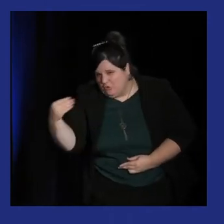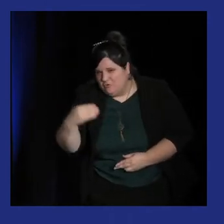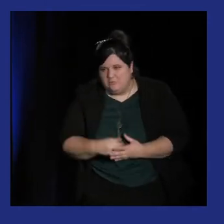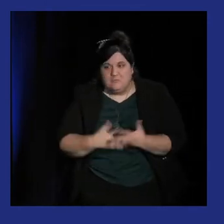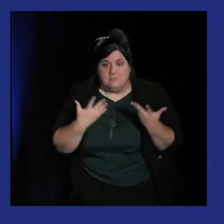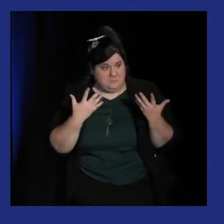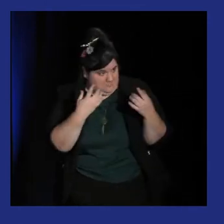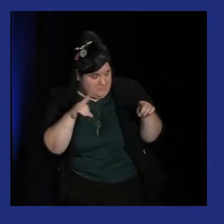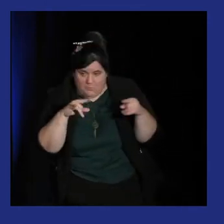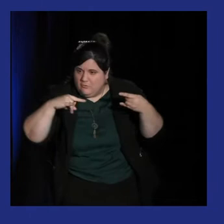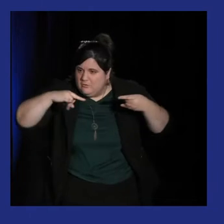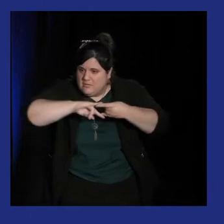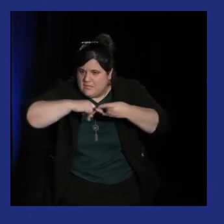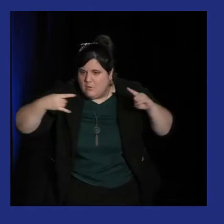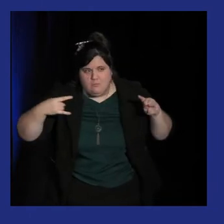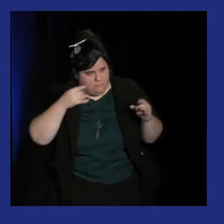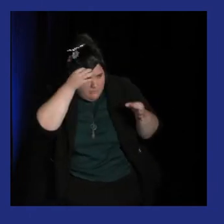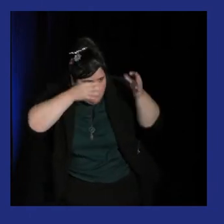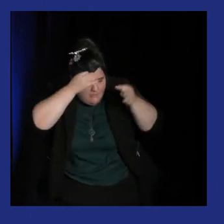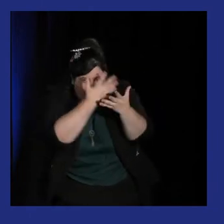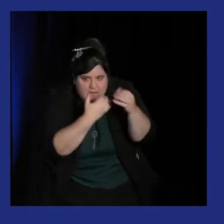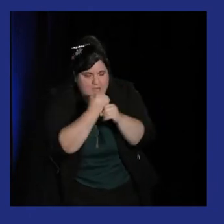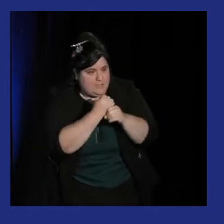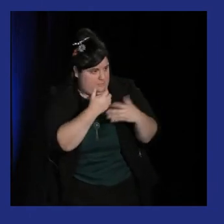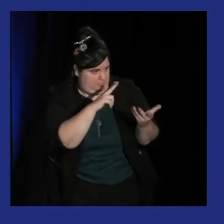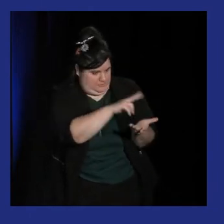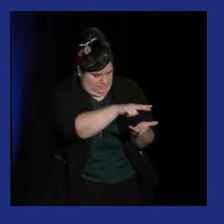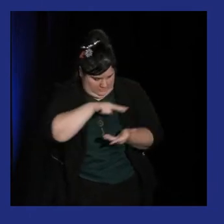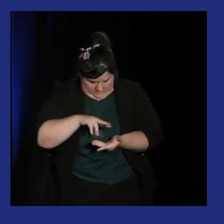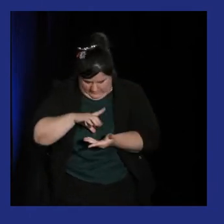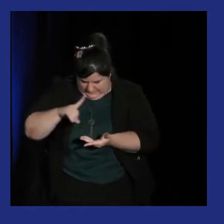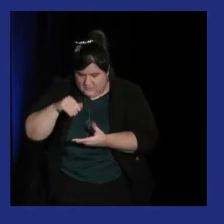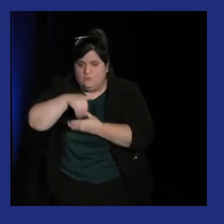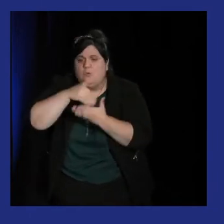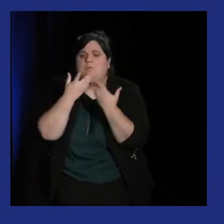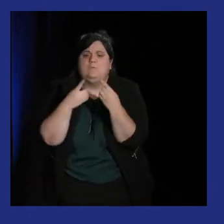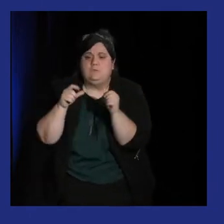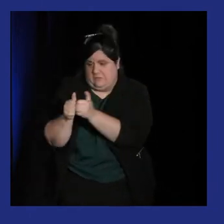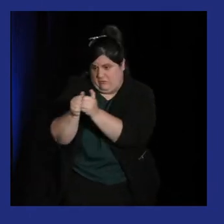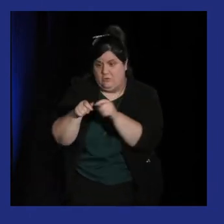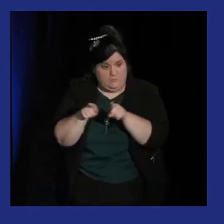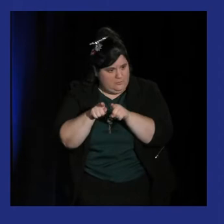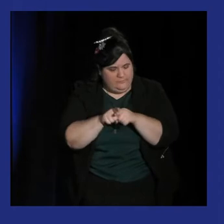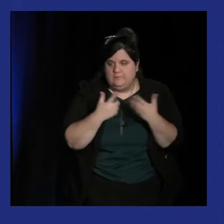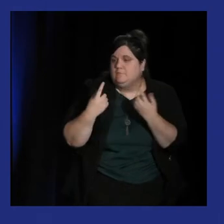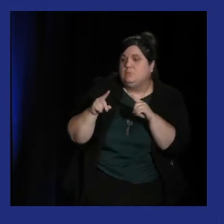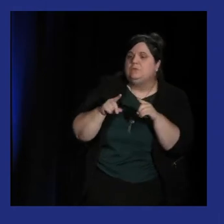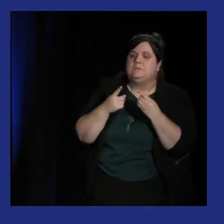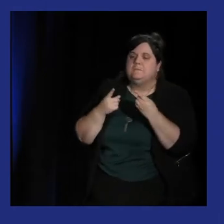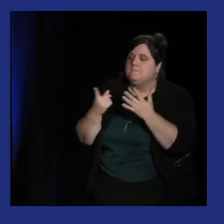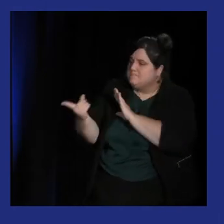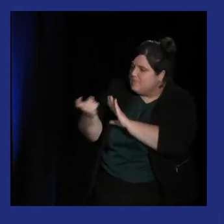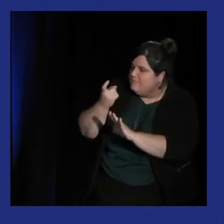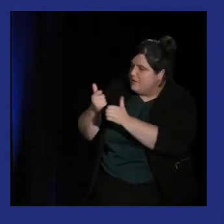et et donc dans cet album on avait de la musique de jeux vidéo et des morceaux d'arranger et ça